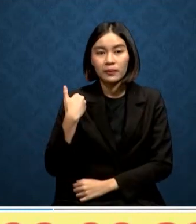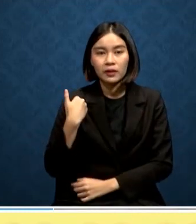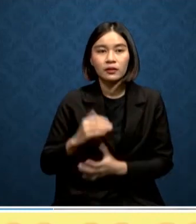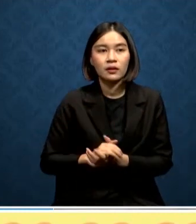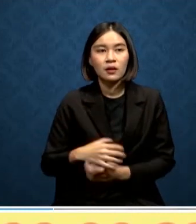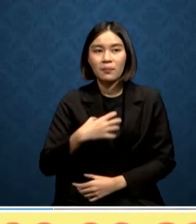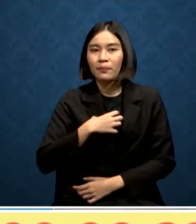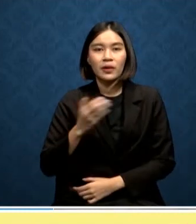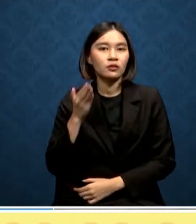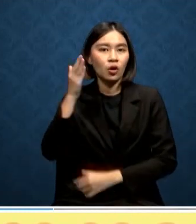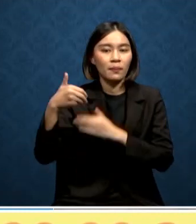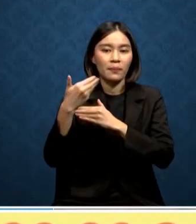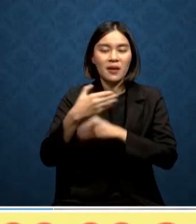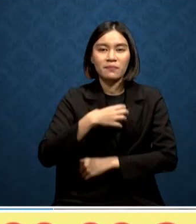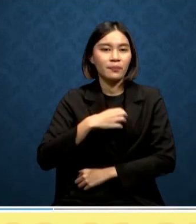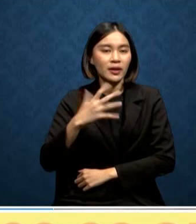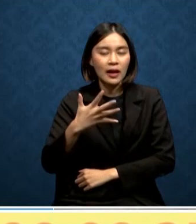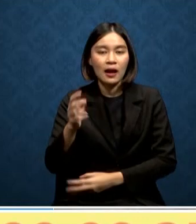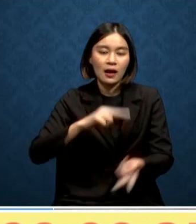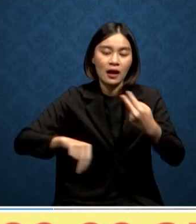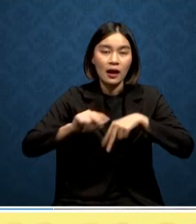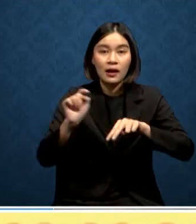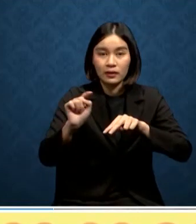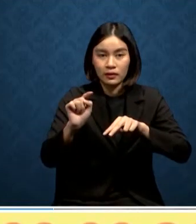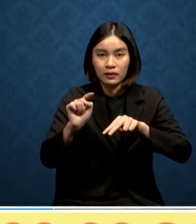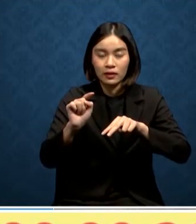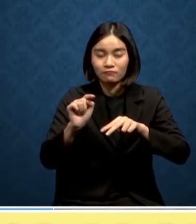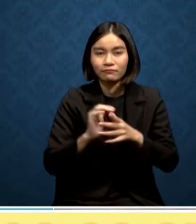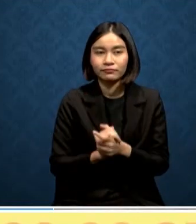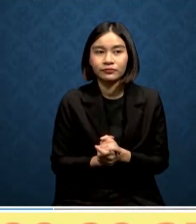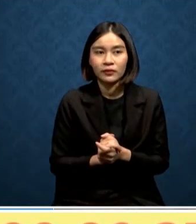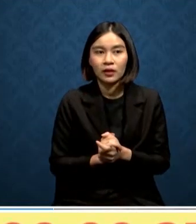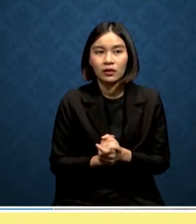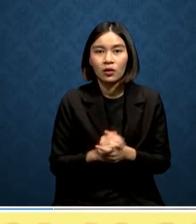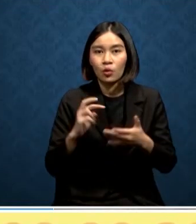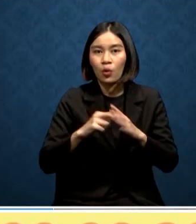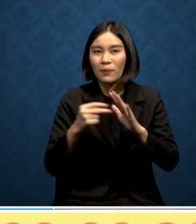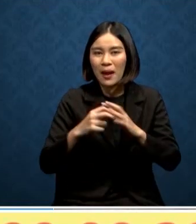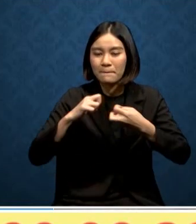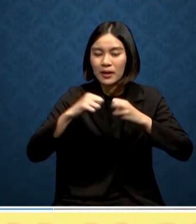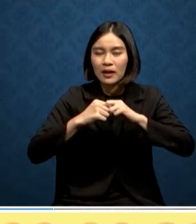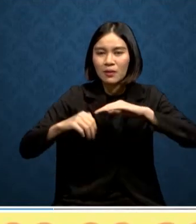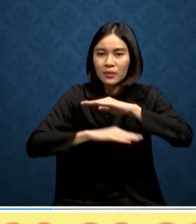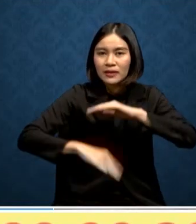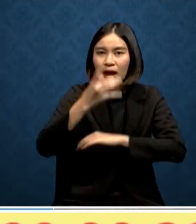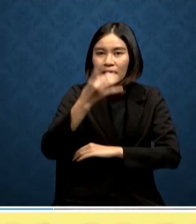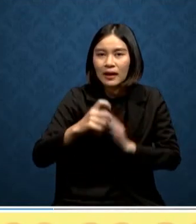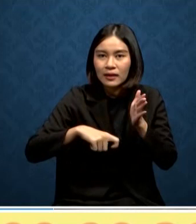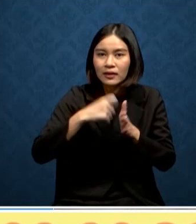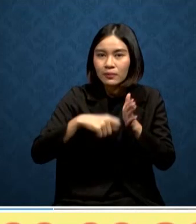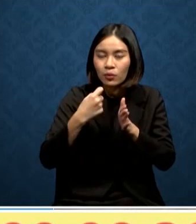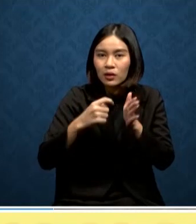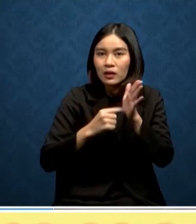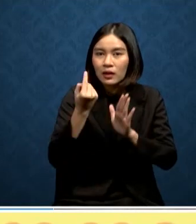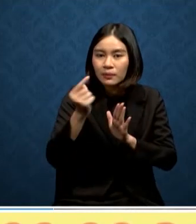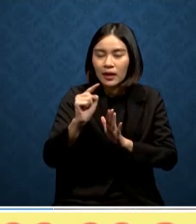จะเกิดขึ้นอีกต่อไปและควรต้องหาเขาเรียกว่ารากแก้วของปัญหาอยู่ตรงไหนตามไปจัดการ